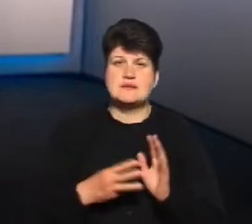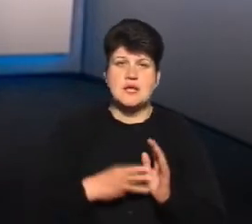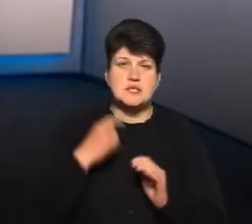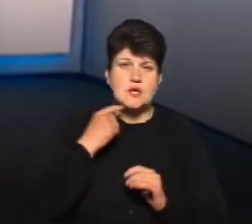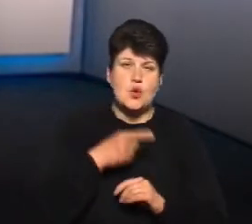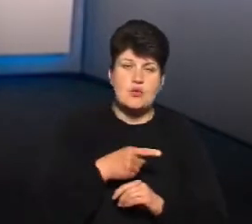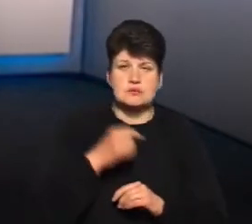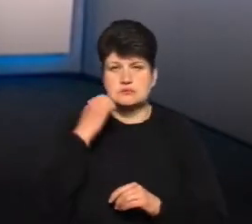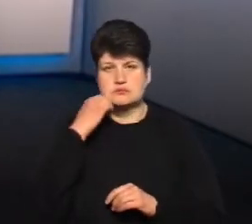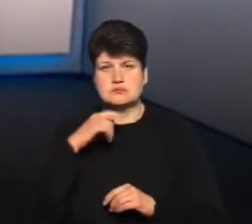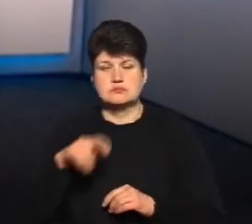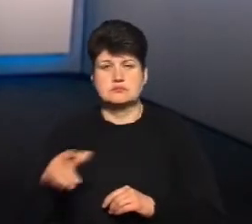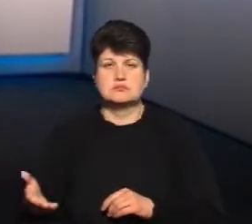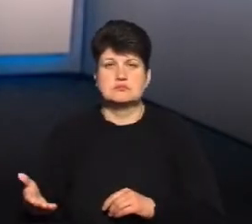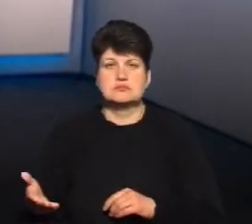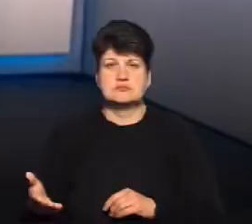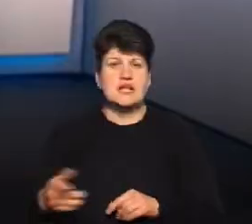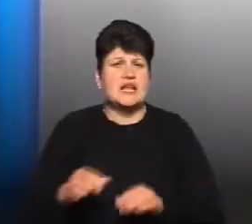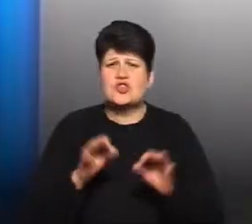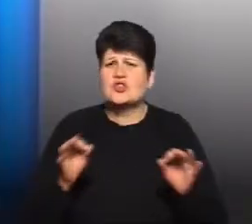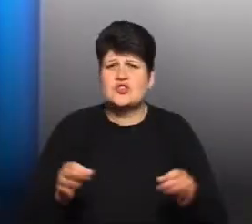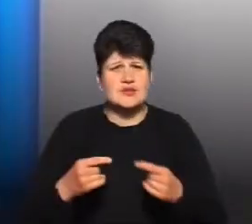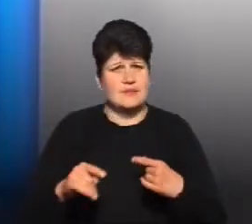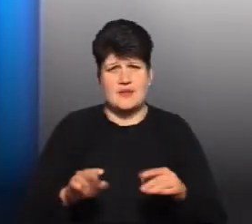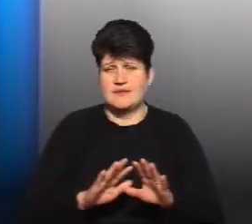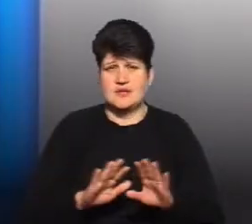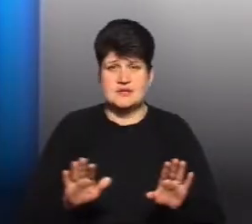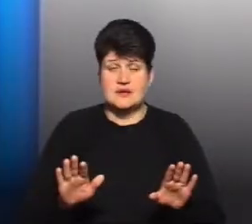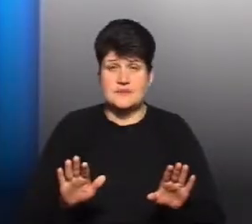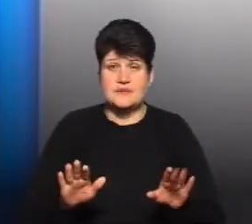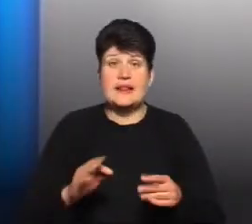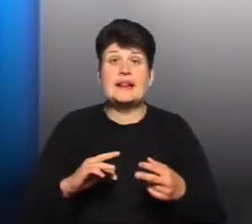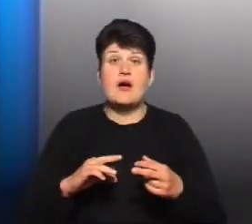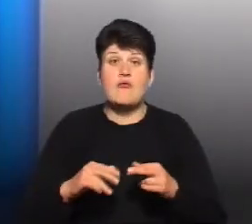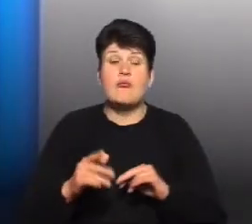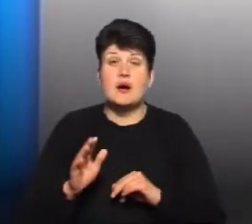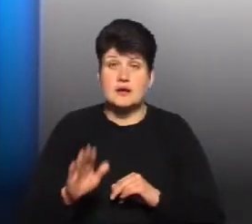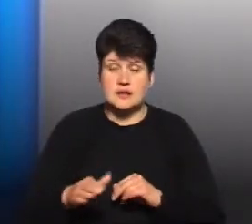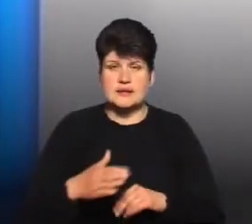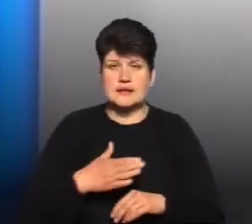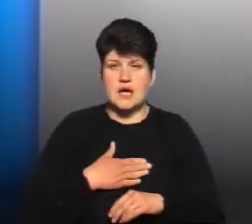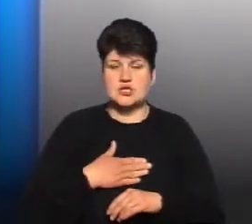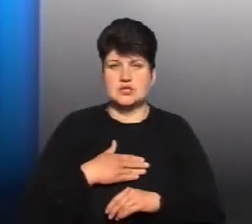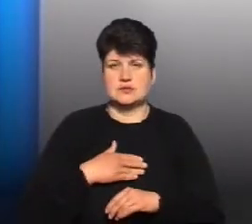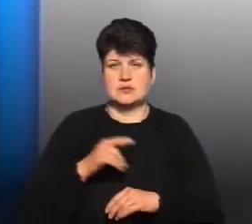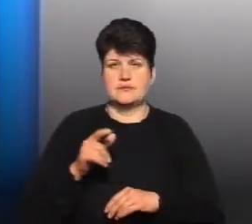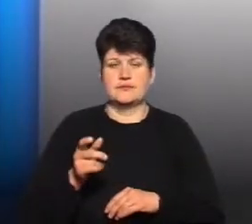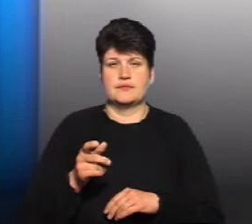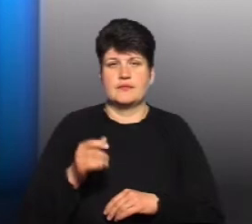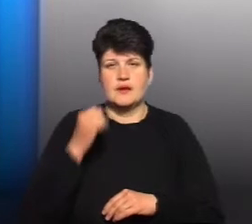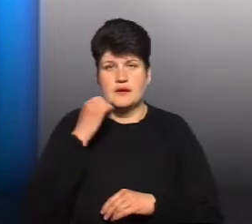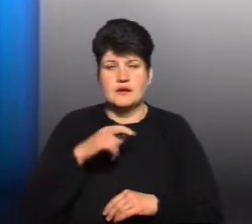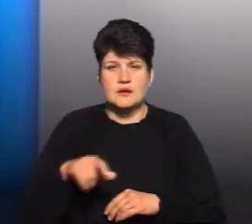вже старшого віку. Абсолютно нічим не відрізняється. Навпаки, наші відвідувачі, вони є дуже старанними